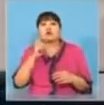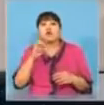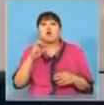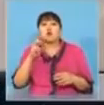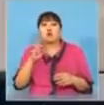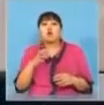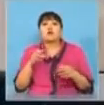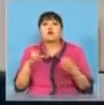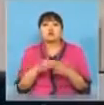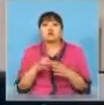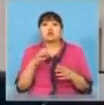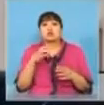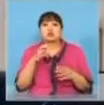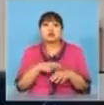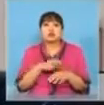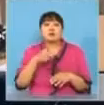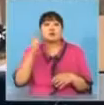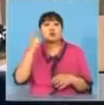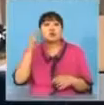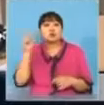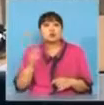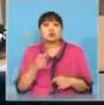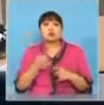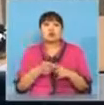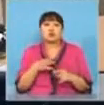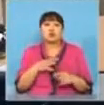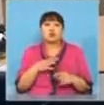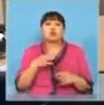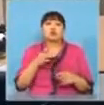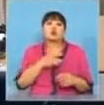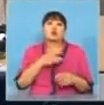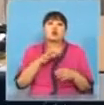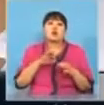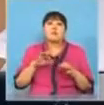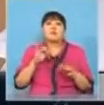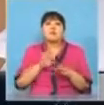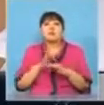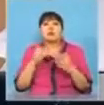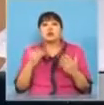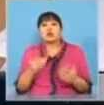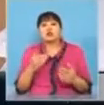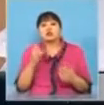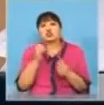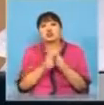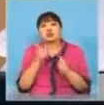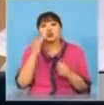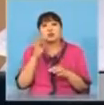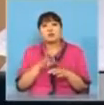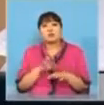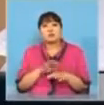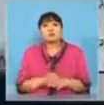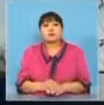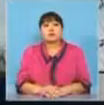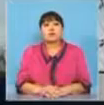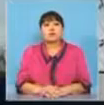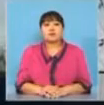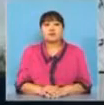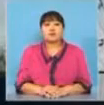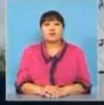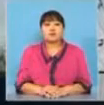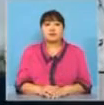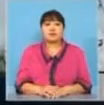да учаскелік терапевттен естіп келіп отыр. Былтыр ол жүрек талмасына шалдығып, қазір жиі ауырады. К своему пришла еще